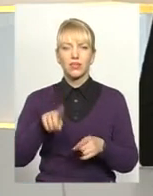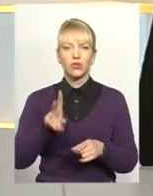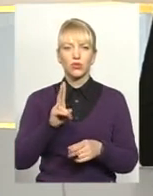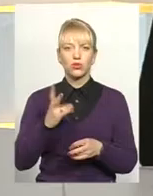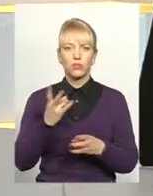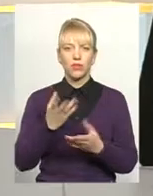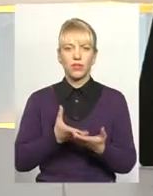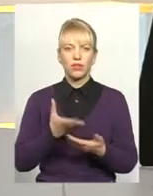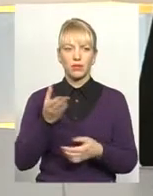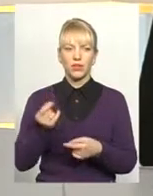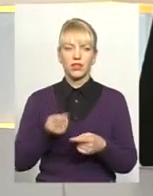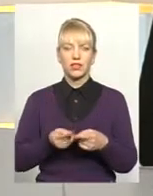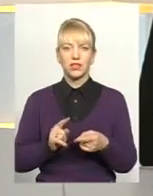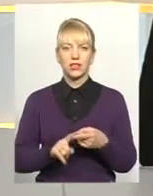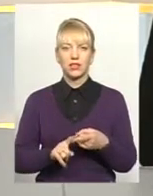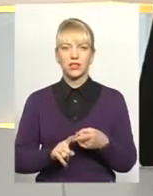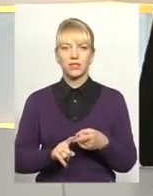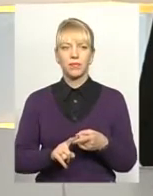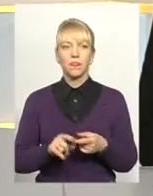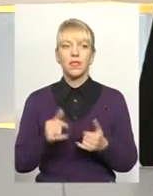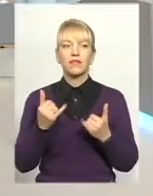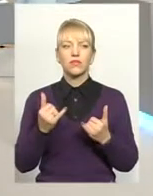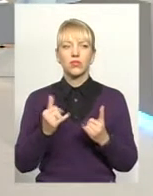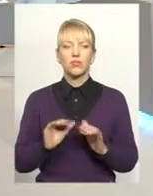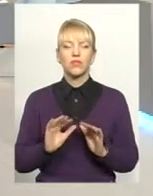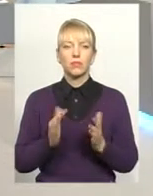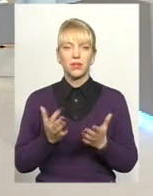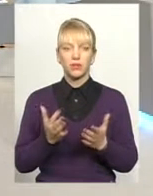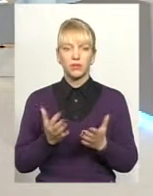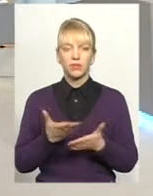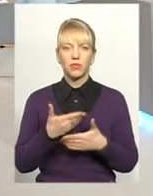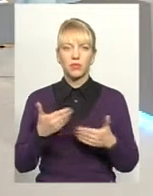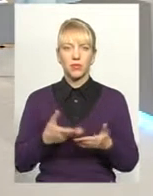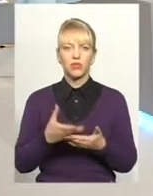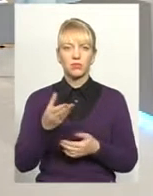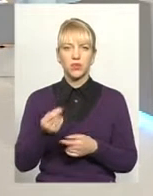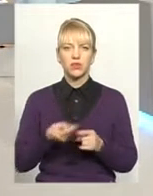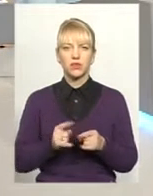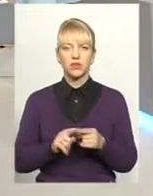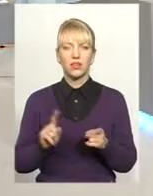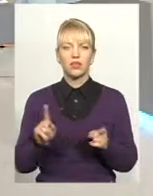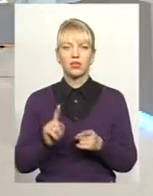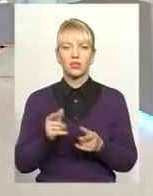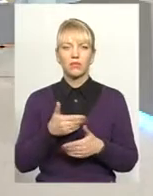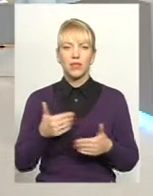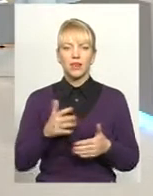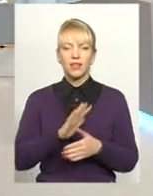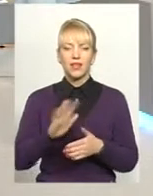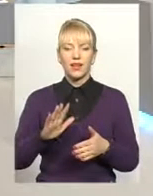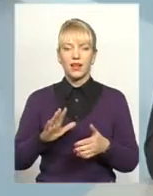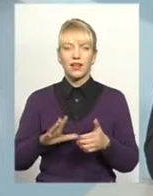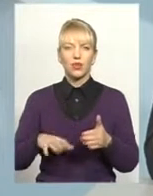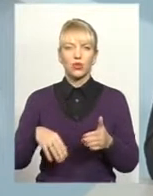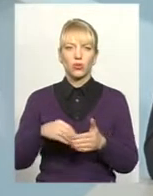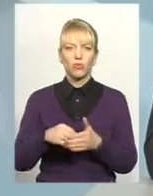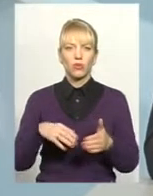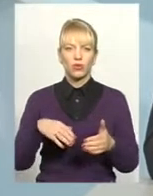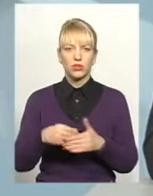потім розплачуватися. Значить, в даному випадку ми розплачуємося за те, що ми не доплачували попередні